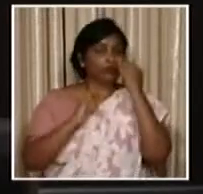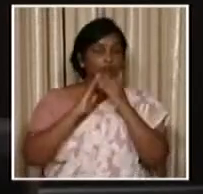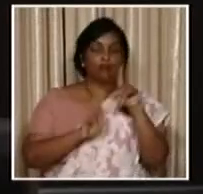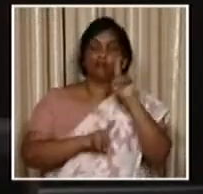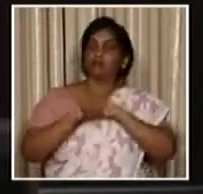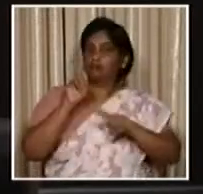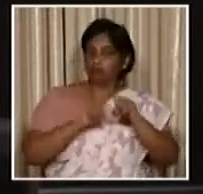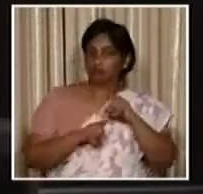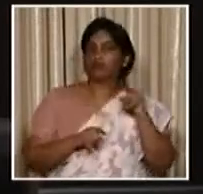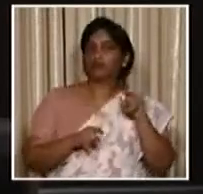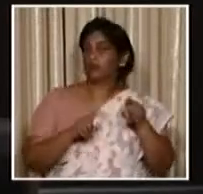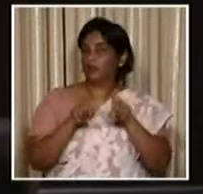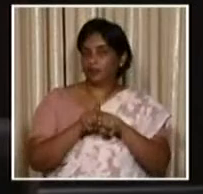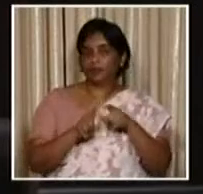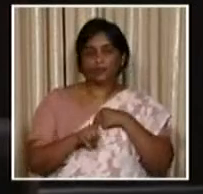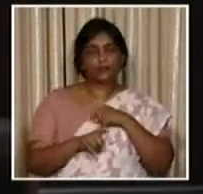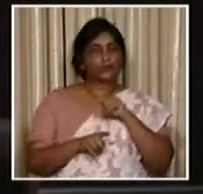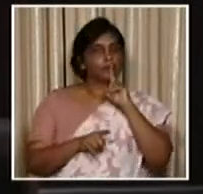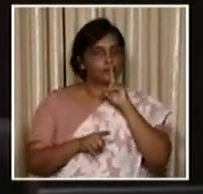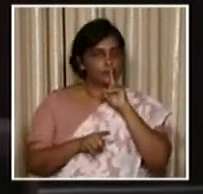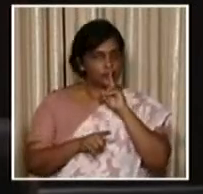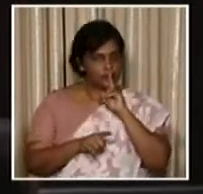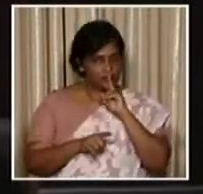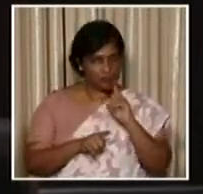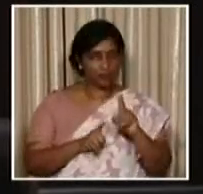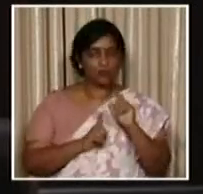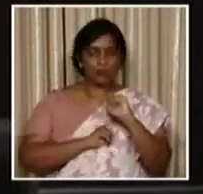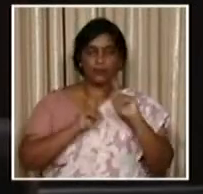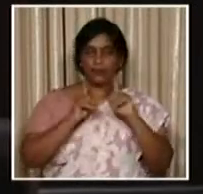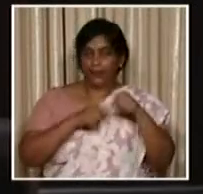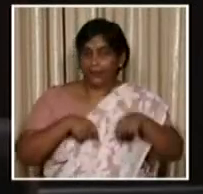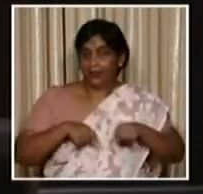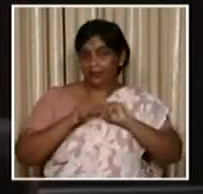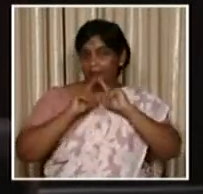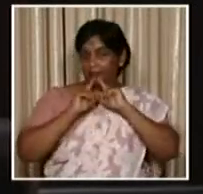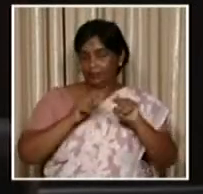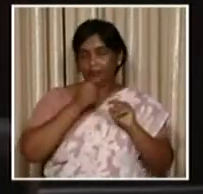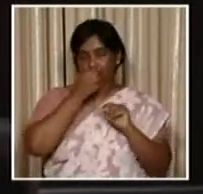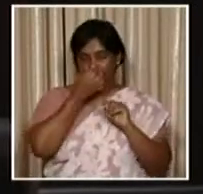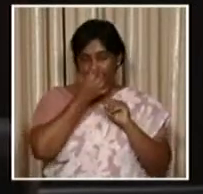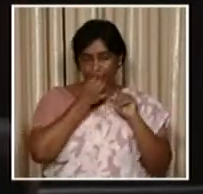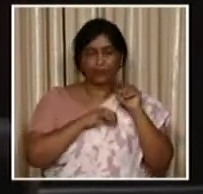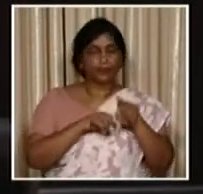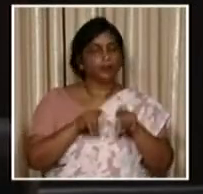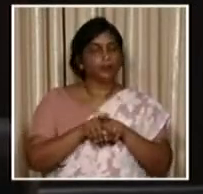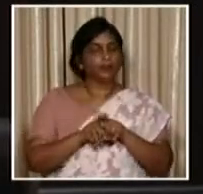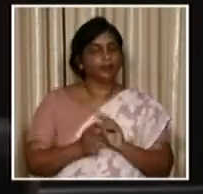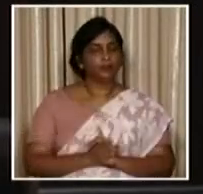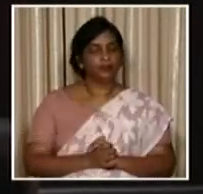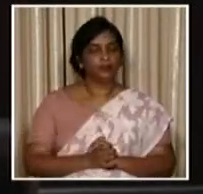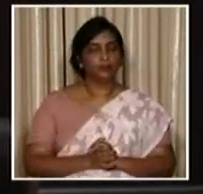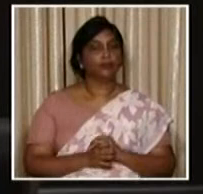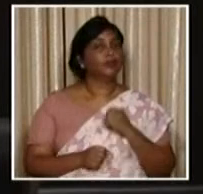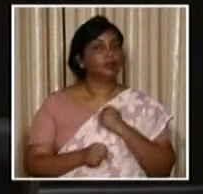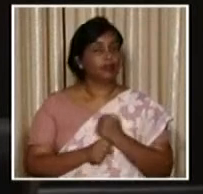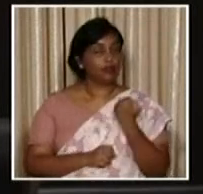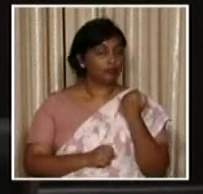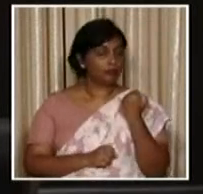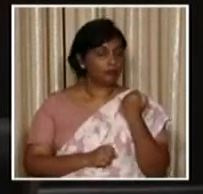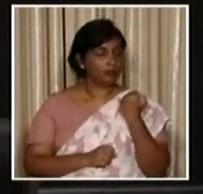කතා වෙන දෙයක් ඕක ඒ නිසායි මම මේක මේ සභාවට ඉදිරිපත් කරන්නේ ඒ වගේම රජයේ